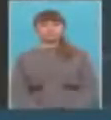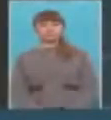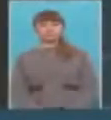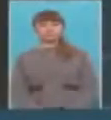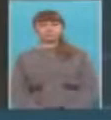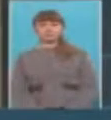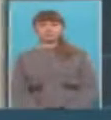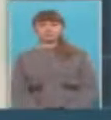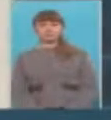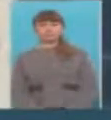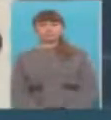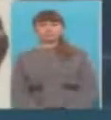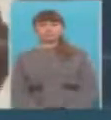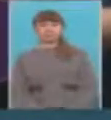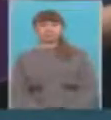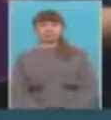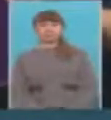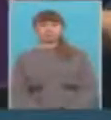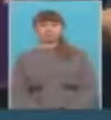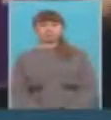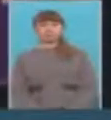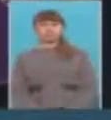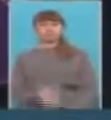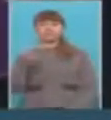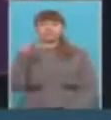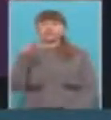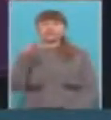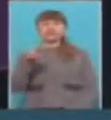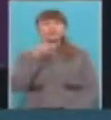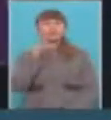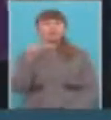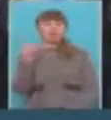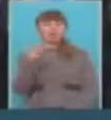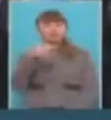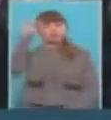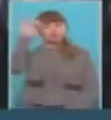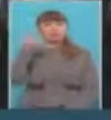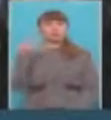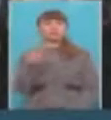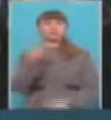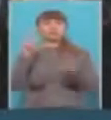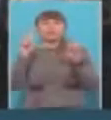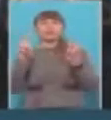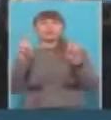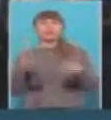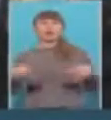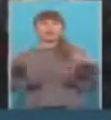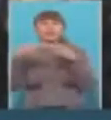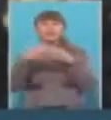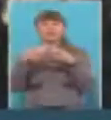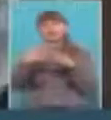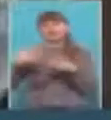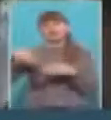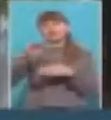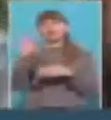Қаладағы барлық жоғары оқу орнының студенттерін біріктіретін G38 ұйымының мүшелері бастамашыл болған шараға 2000 тәлімгер қатысып,